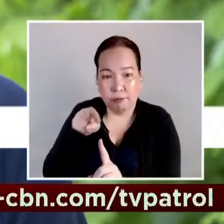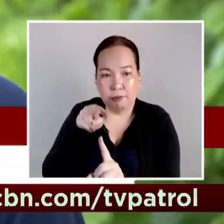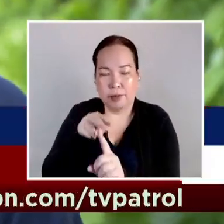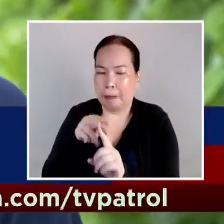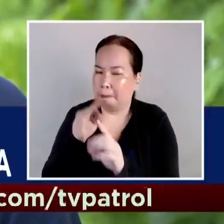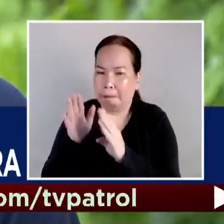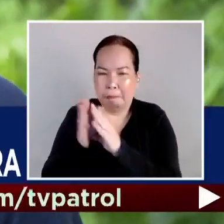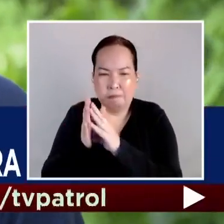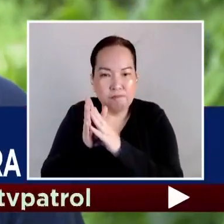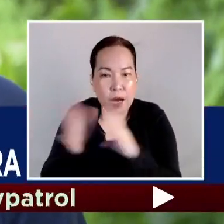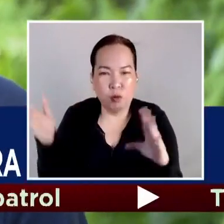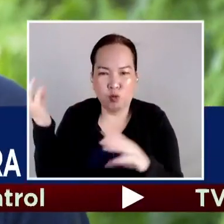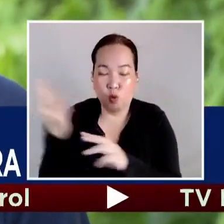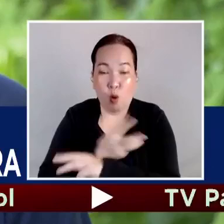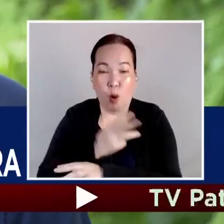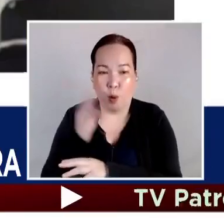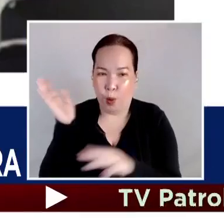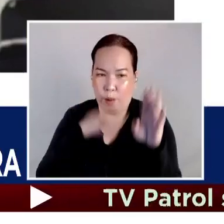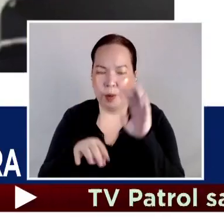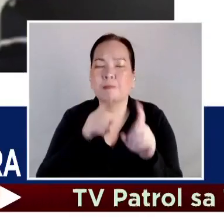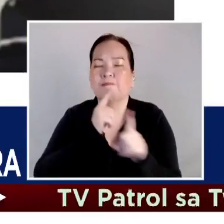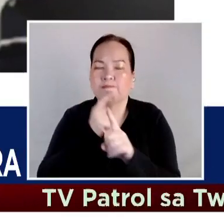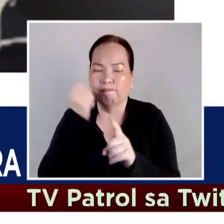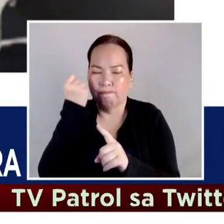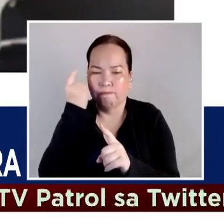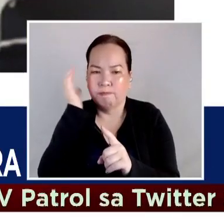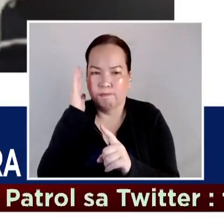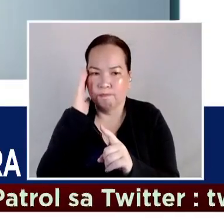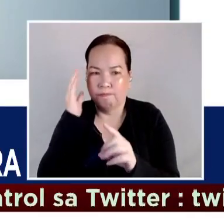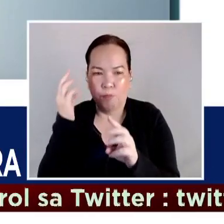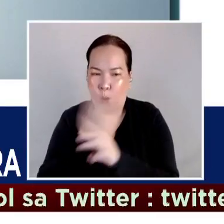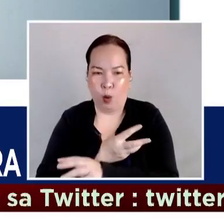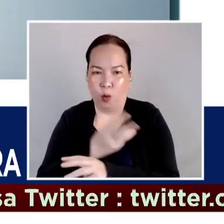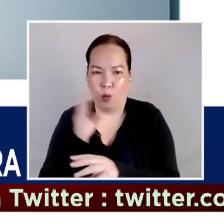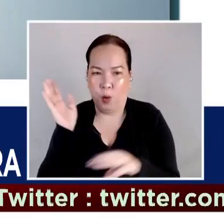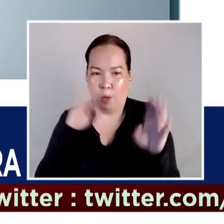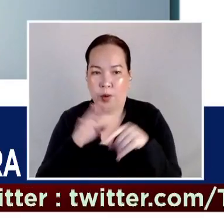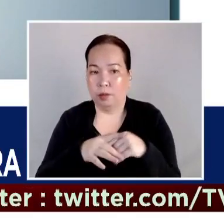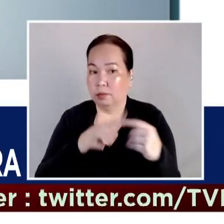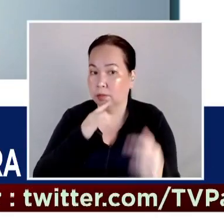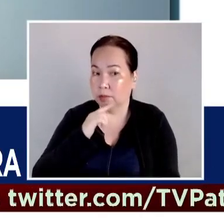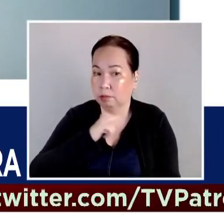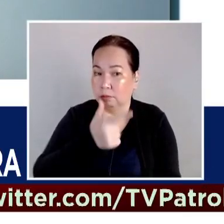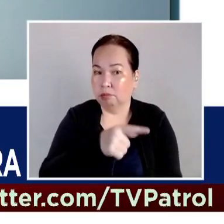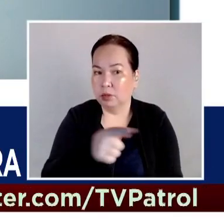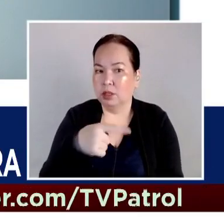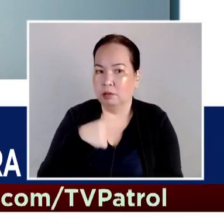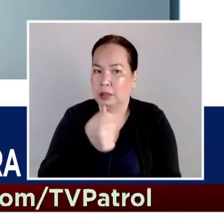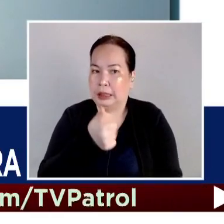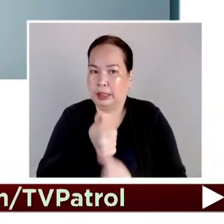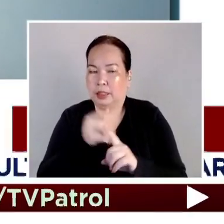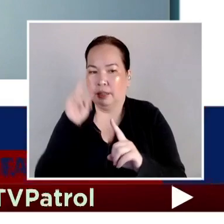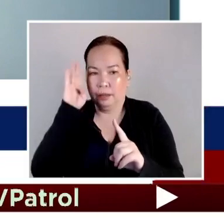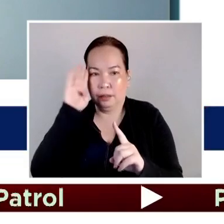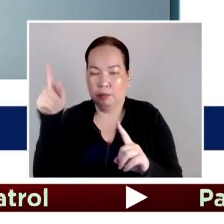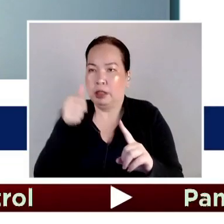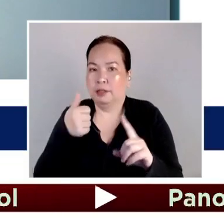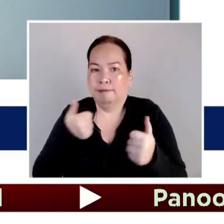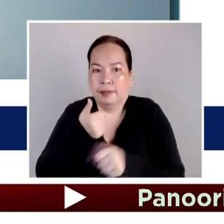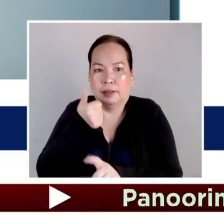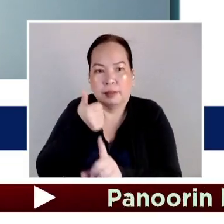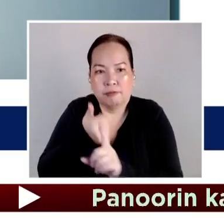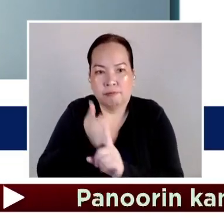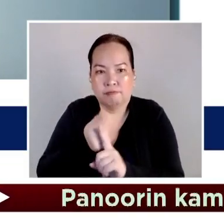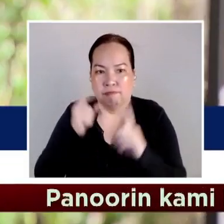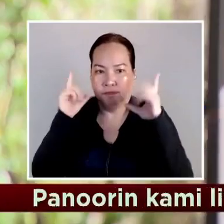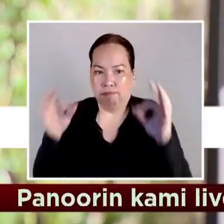ang problema. At talaga naman malalim ang problema. It shows the president-elect's decisiveness. We might say he's literally taking the